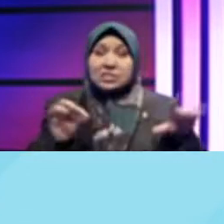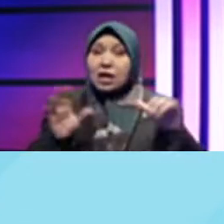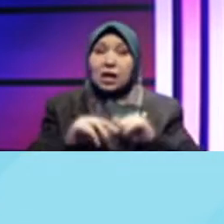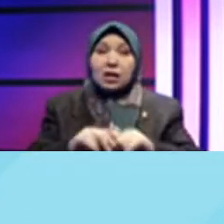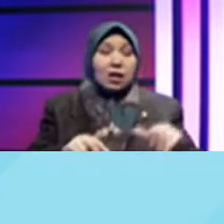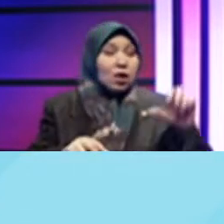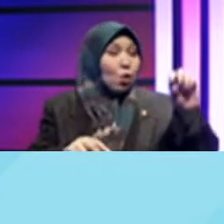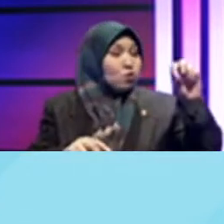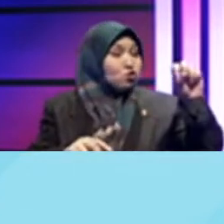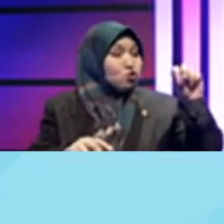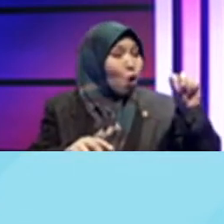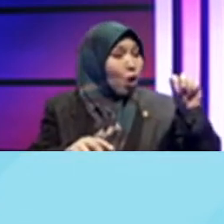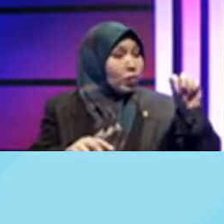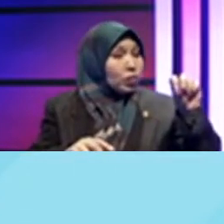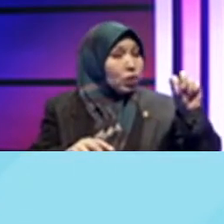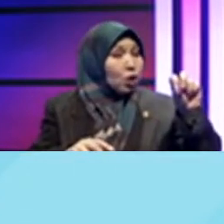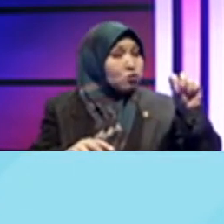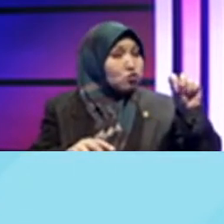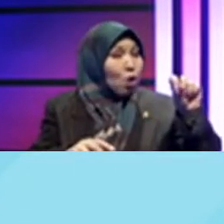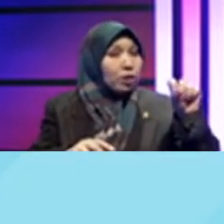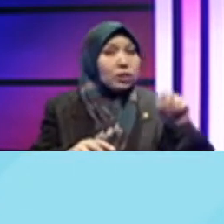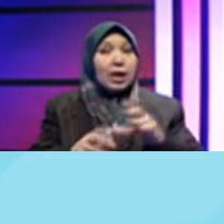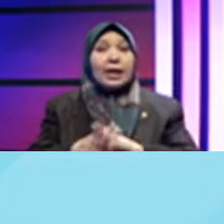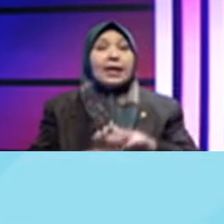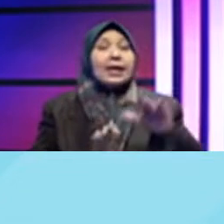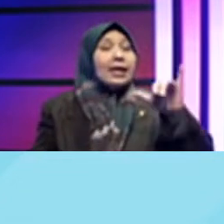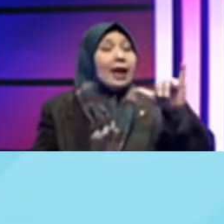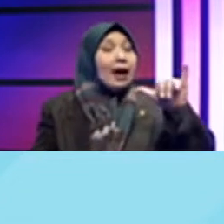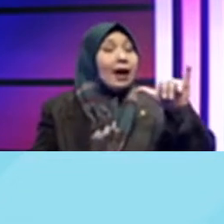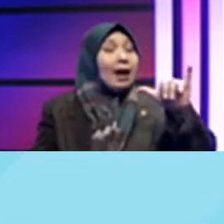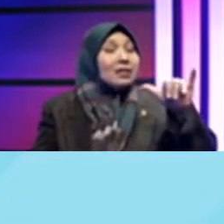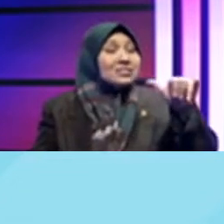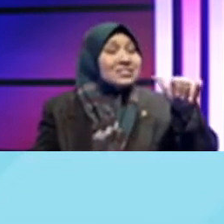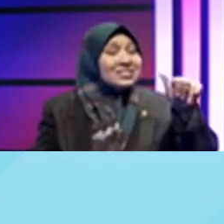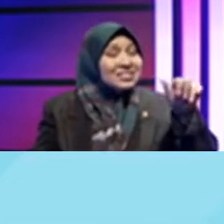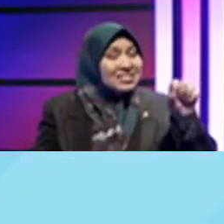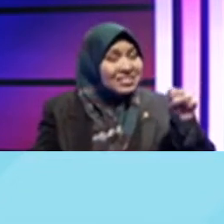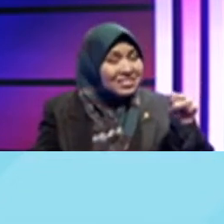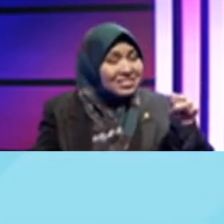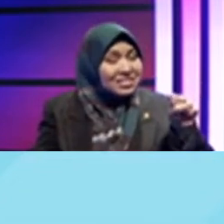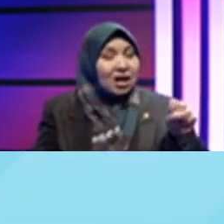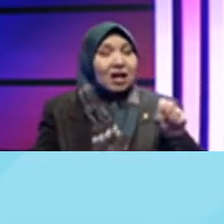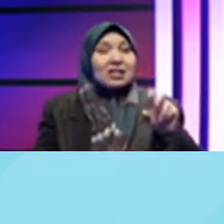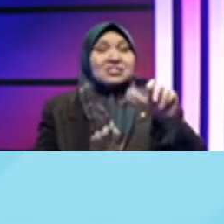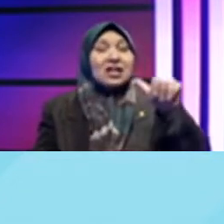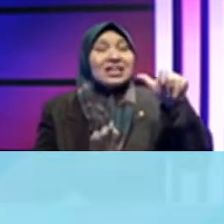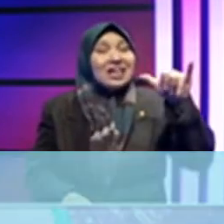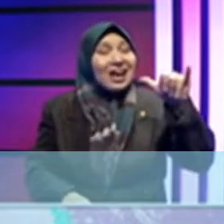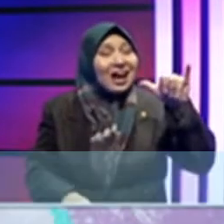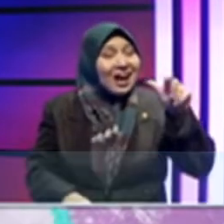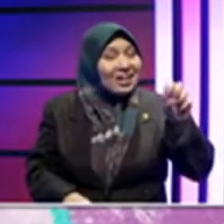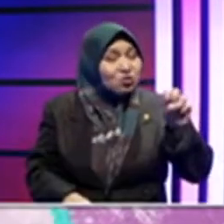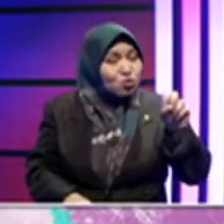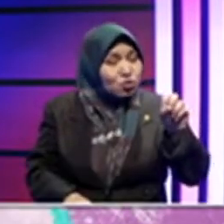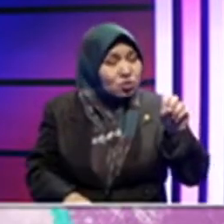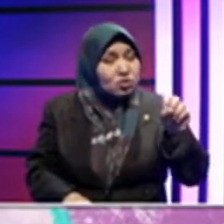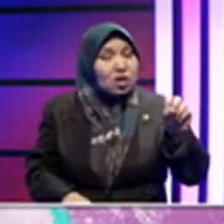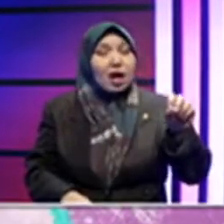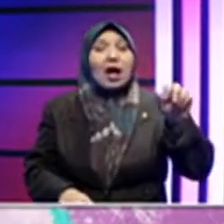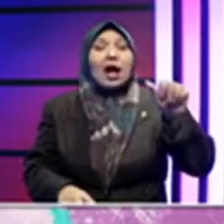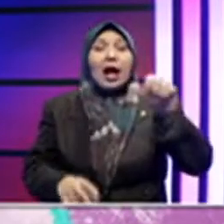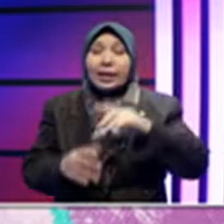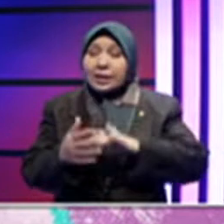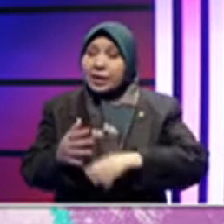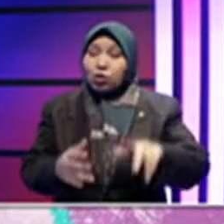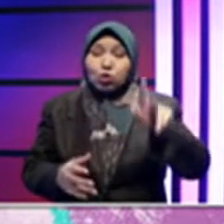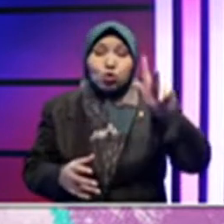dengan sosok tebal jadi yoss yoss Buka kios ya ya of South itu tebal ials kemudian pool Ayani